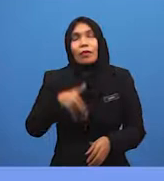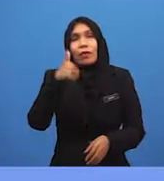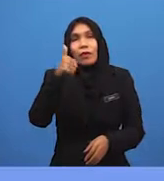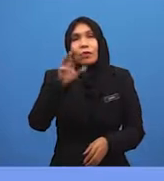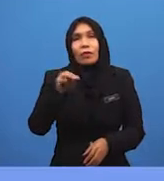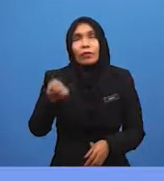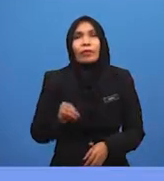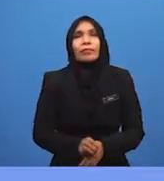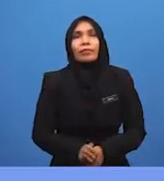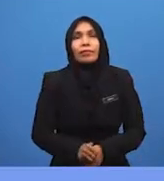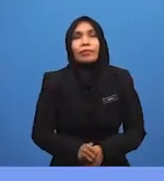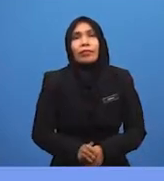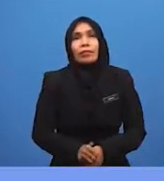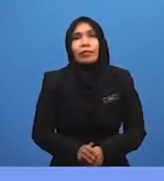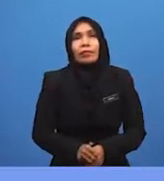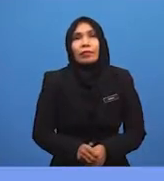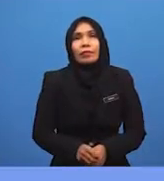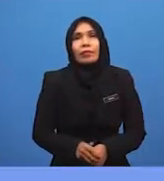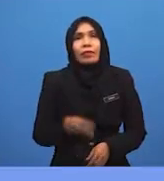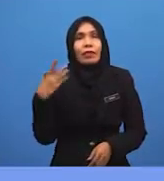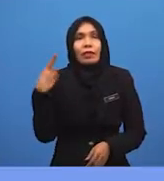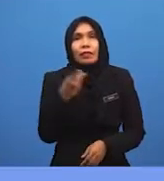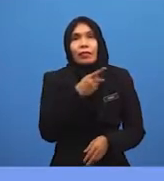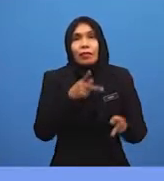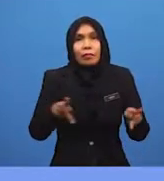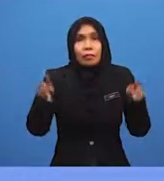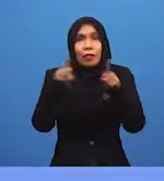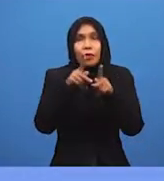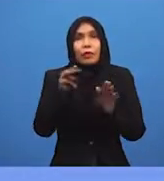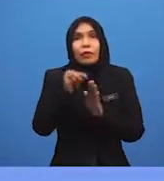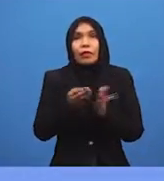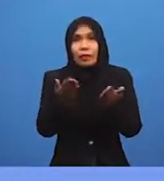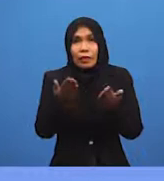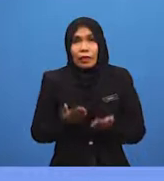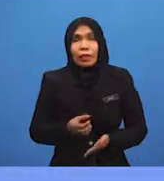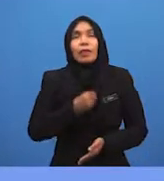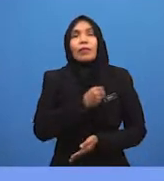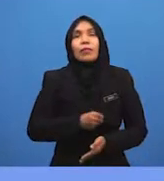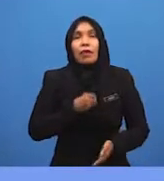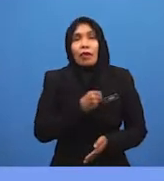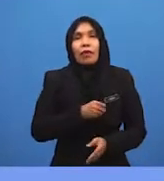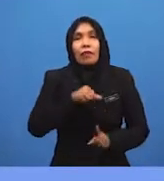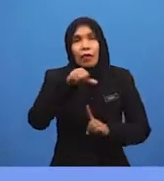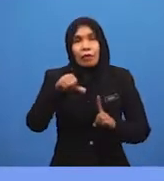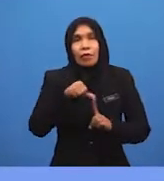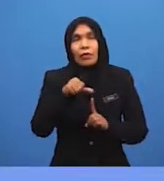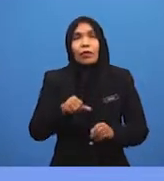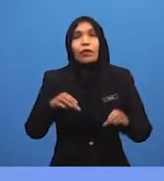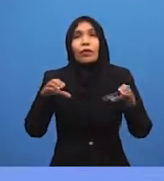murid-murid. Tindakan itu wajar kerana kita perlu meminta maaf apabila membuat